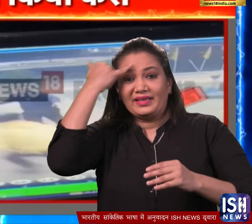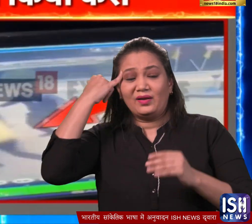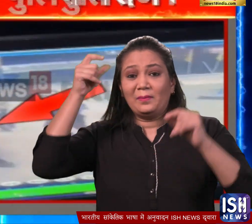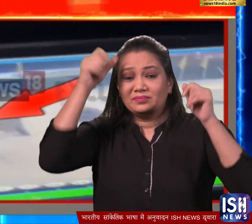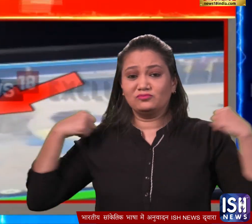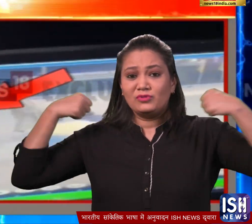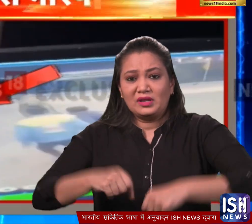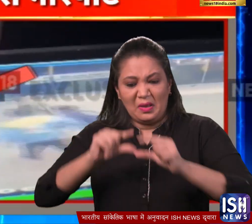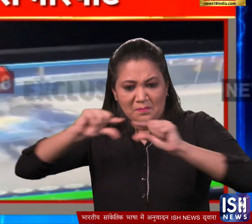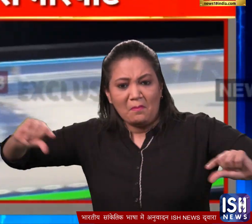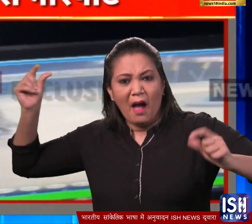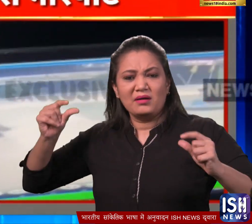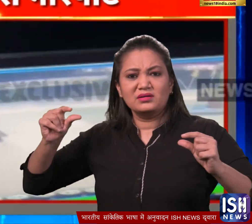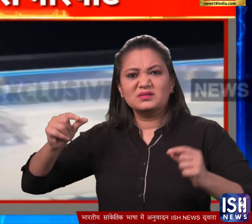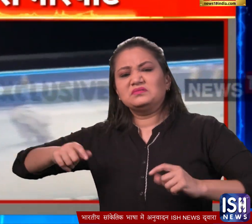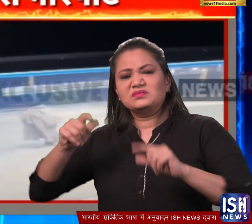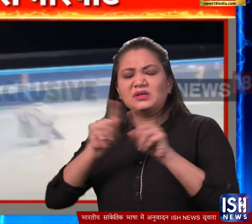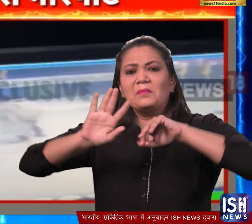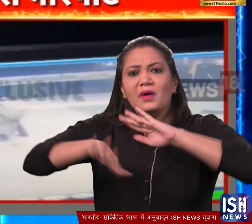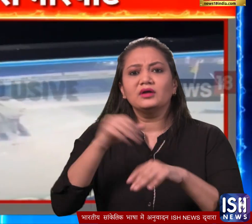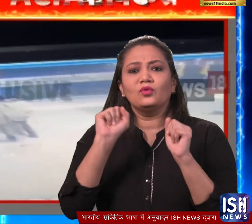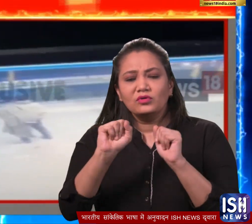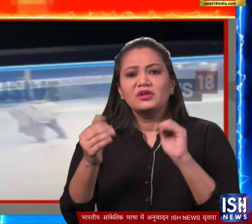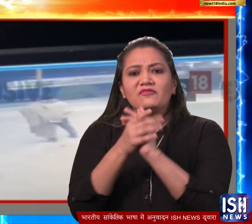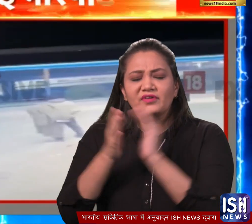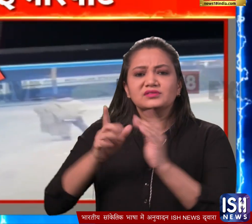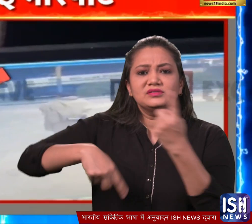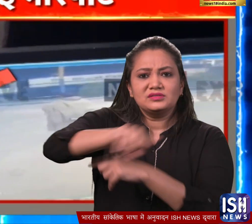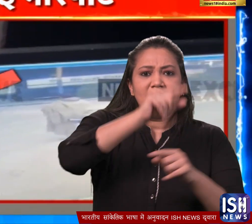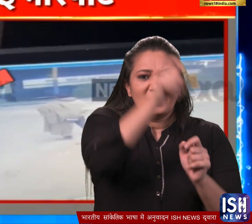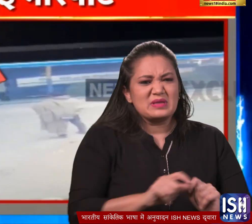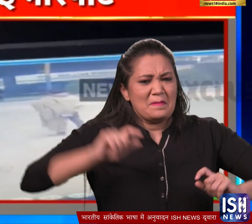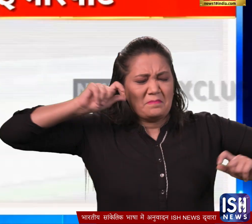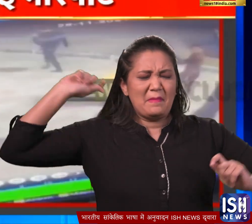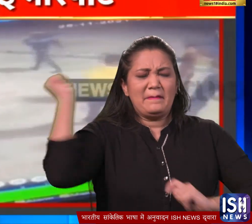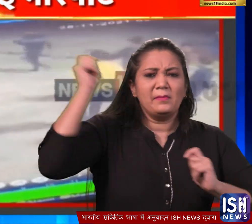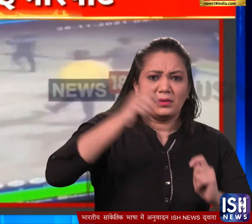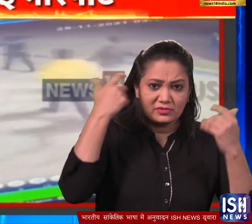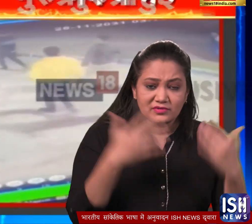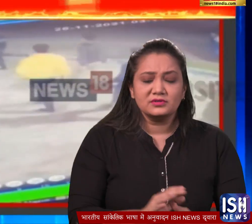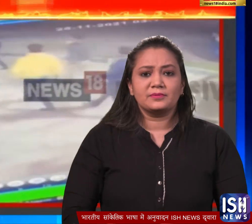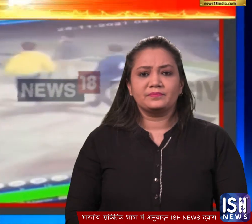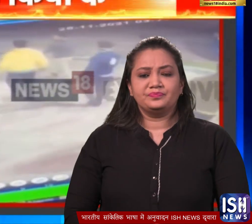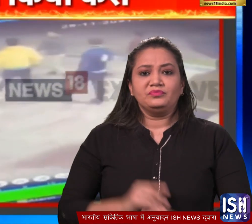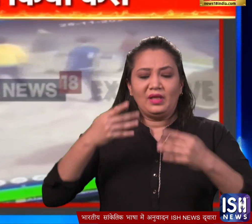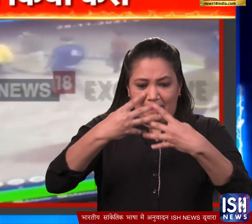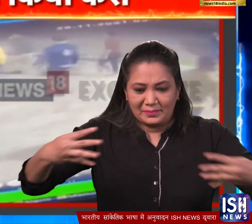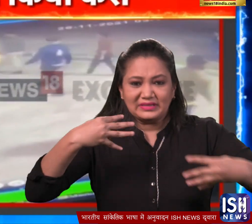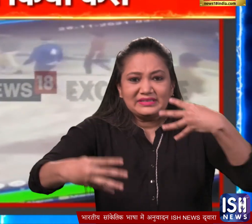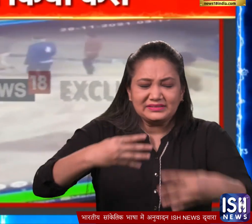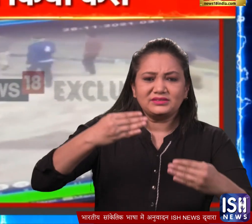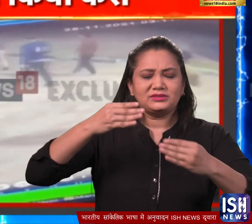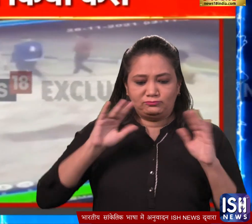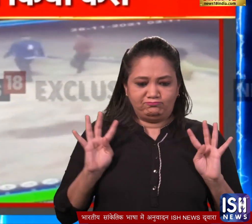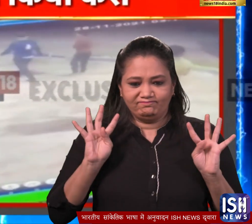कि पीली जैकेट पहना शख्स डंडा लेकर आ गया, जिसके बाद उसने और उसके साथियों ने पीड़ित को दौड़ा दिया। वीडियो में दिखा कि इन लोगों ने बैरिकेड